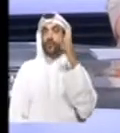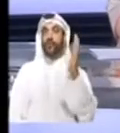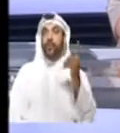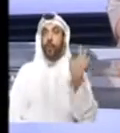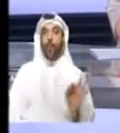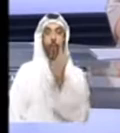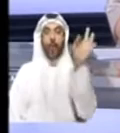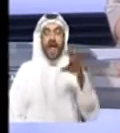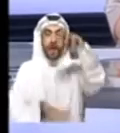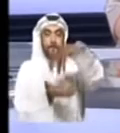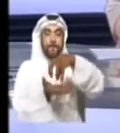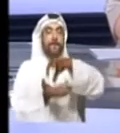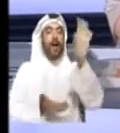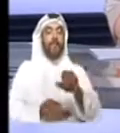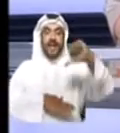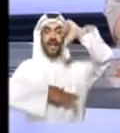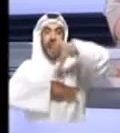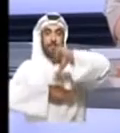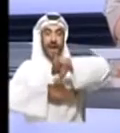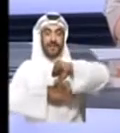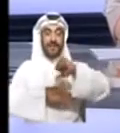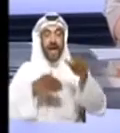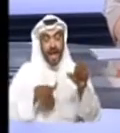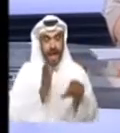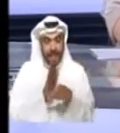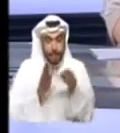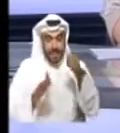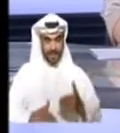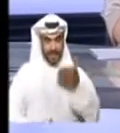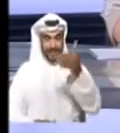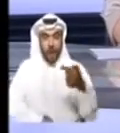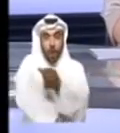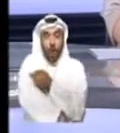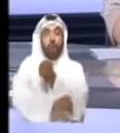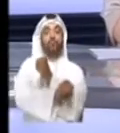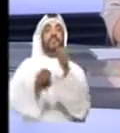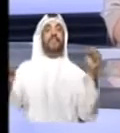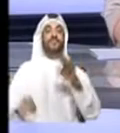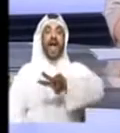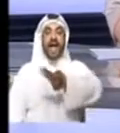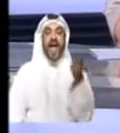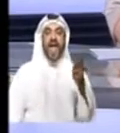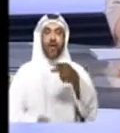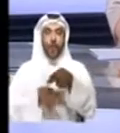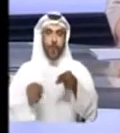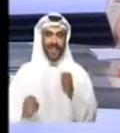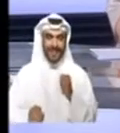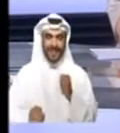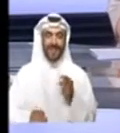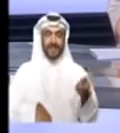في محافظة الأحمدي، والذي يعد المرحلة الأولى لمستشفيات الضمان الصحي للوافدين. نعم، يليه أيضا